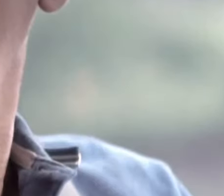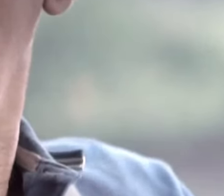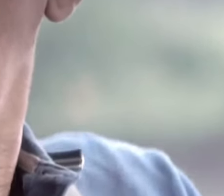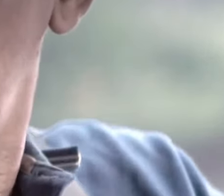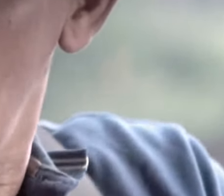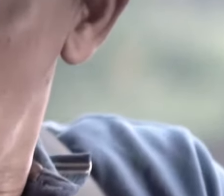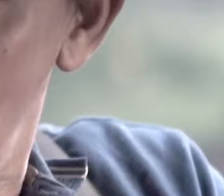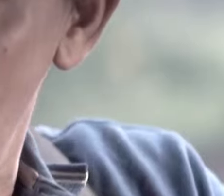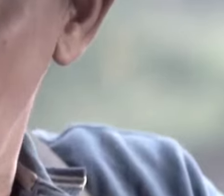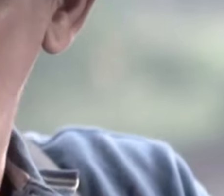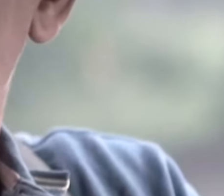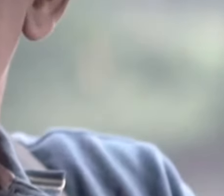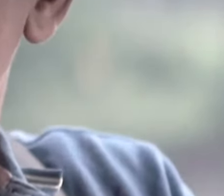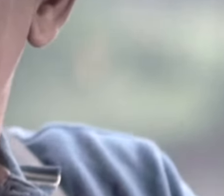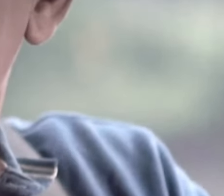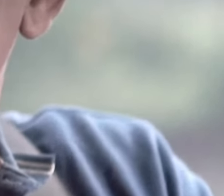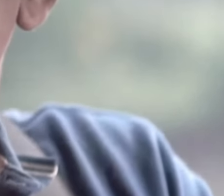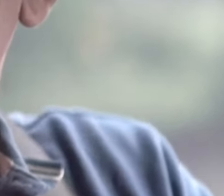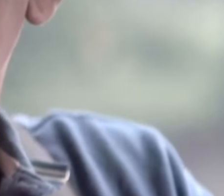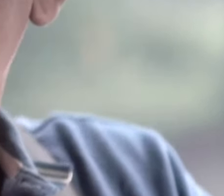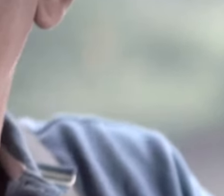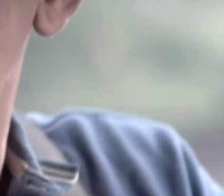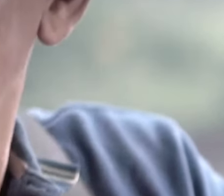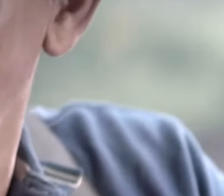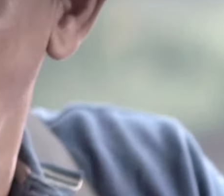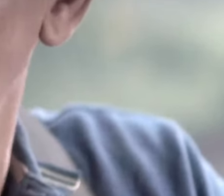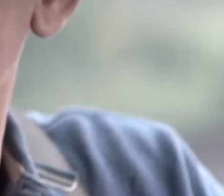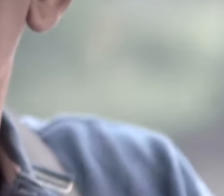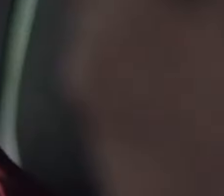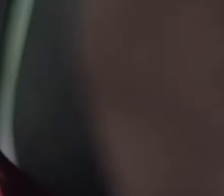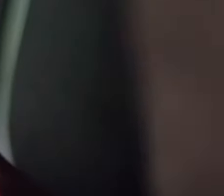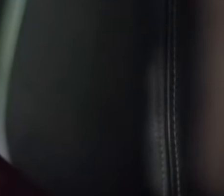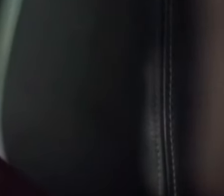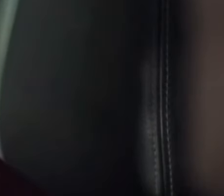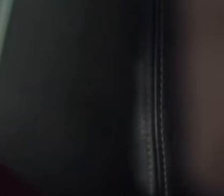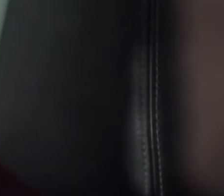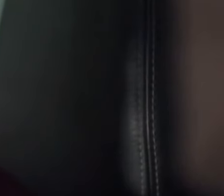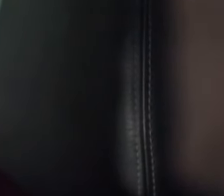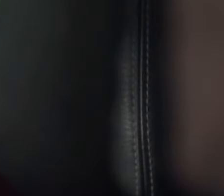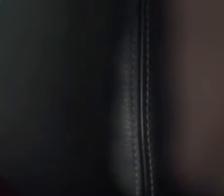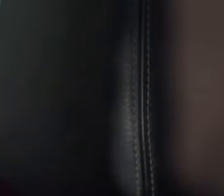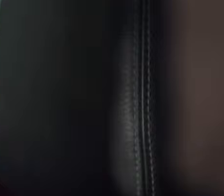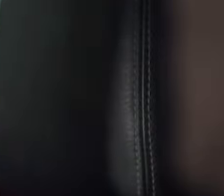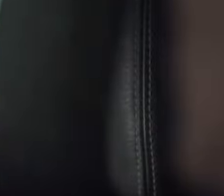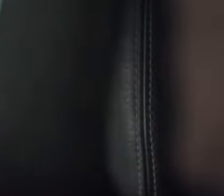Syur, cuba kau bayangkan kalau kau kena tangkap nanti, apa jadi dengan anak bini kau? Ada kau fikir?